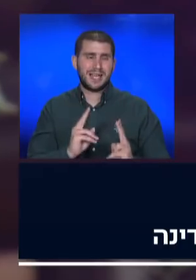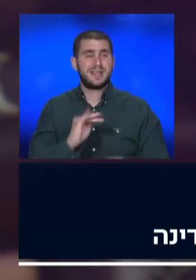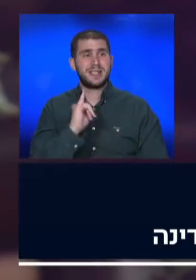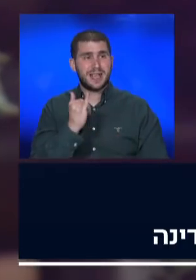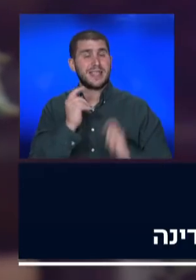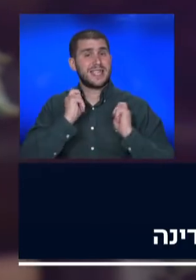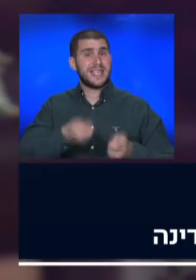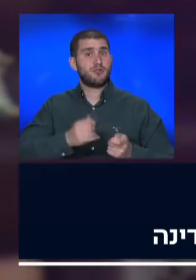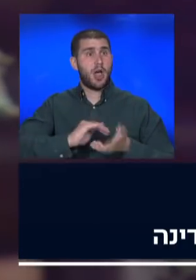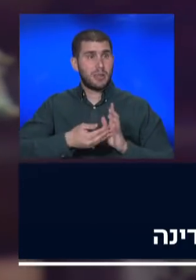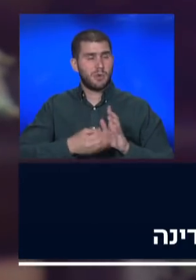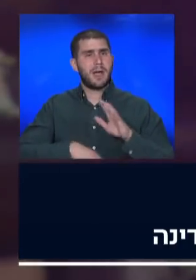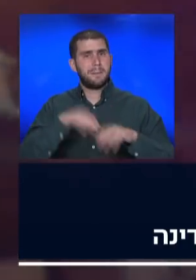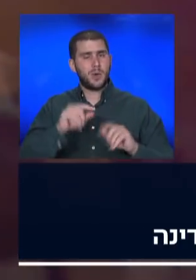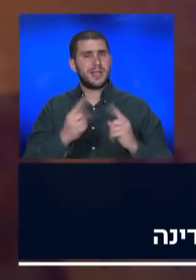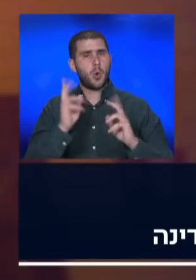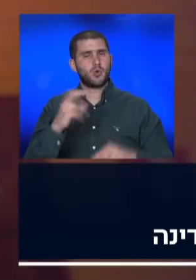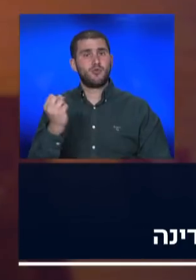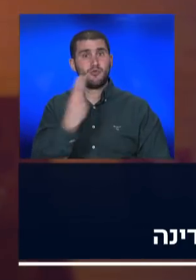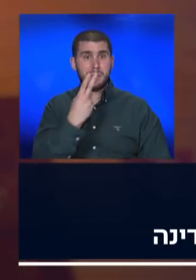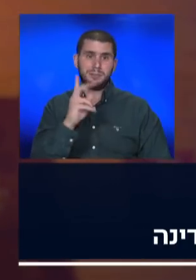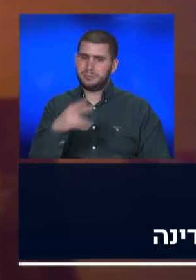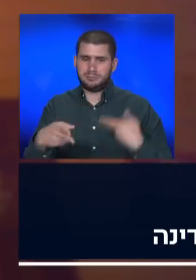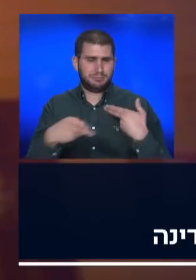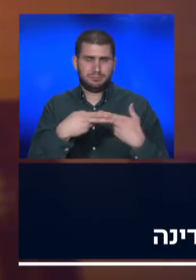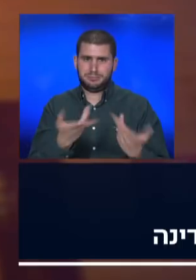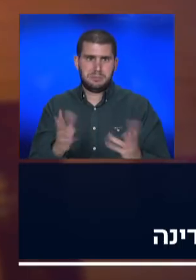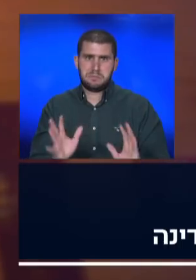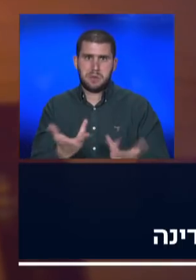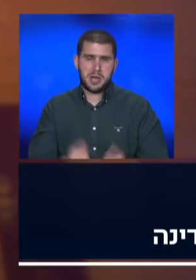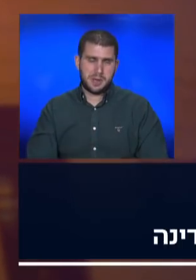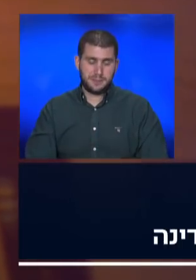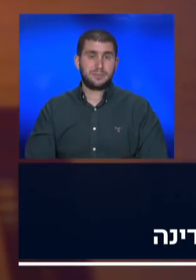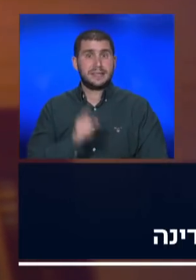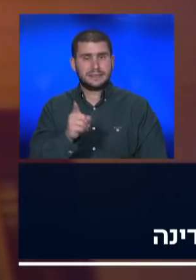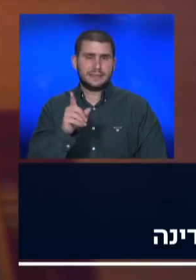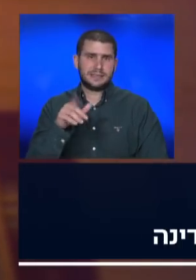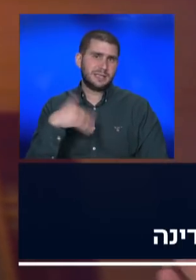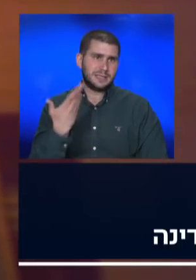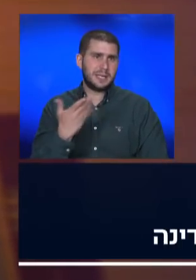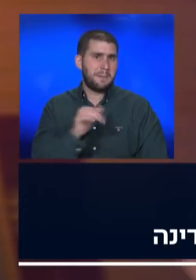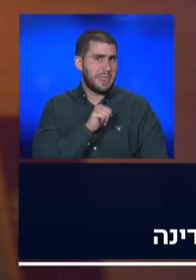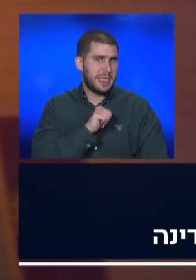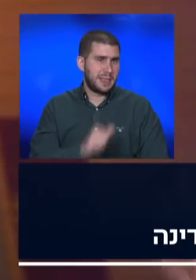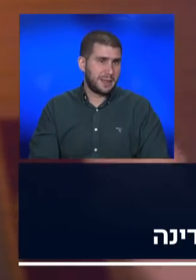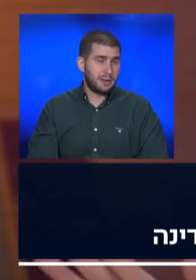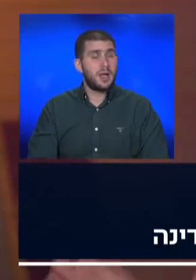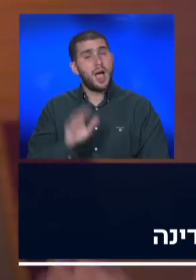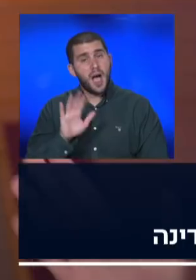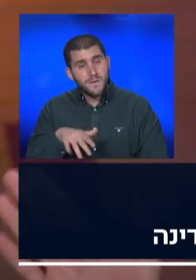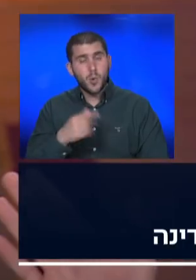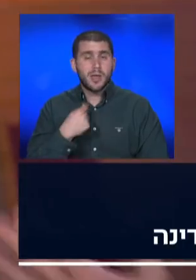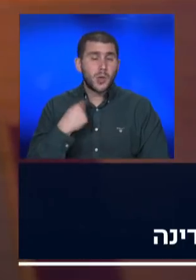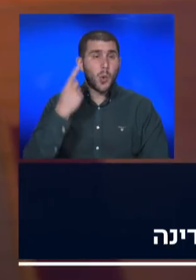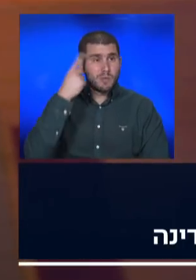והבחירות התקיימו בעוד שבועיים, זה ממש ממש מהיר, וזה הולך להיות מעניין, למרות שאנחנו אומרים שזה נראה שיצחק